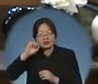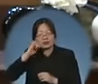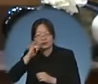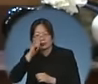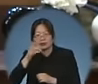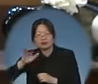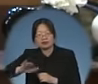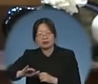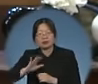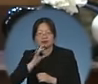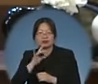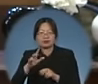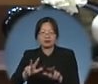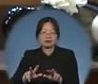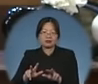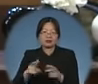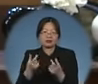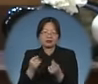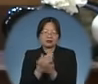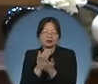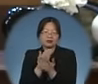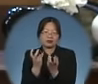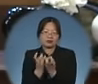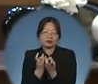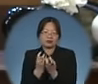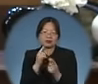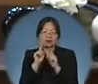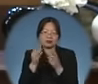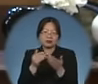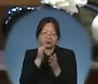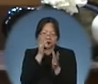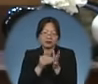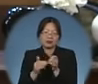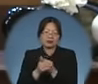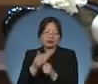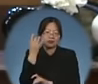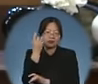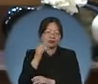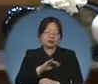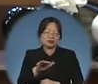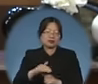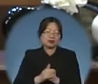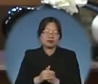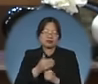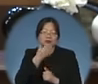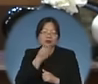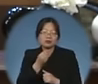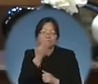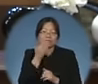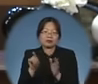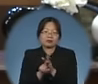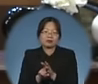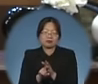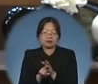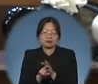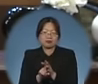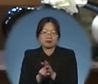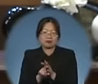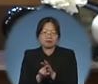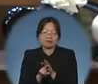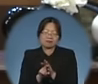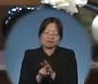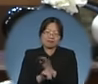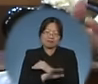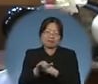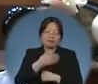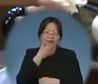있지만 다만 지금 쭉 그런 구분법으로 말씀해 주시니까 네. 기존에 우리가 행복하려면 이라고 해서 이렇게